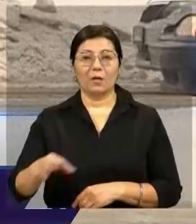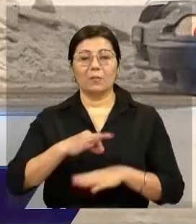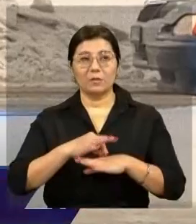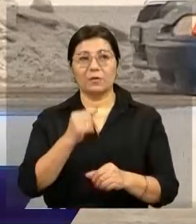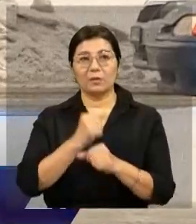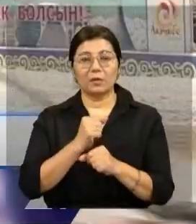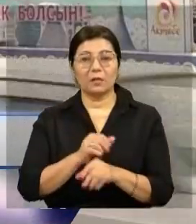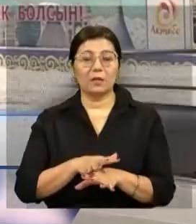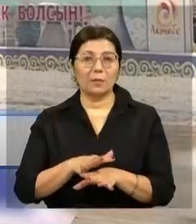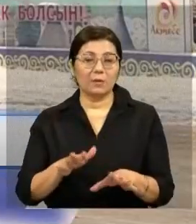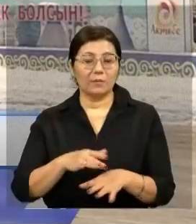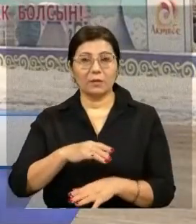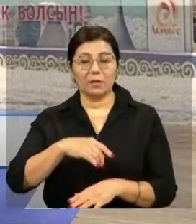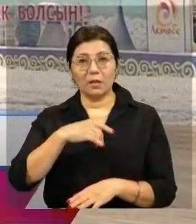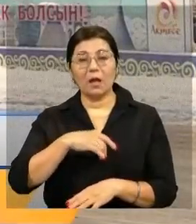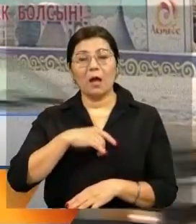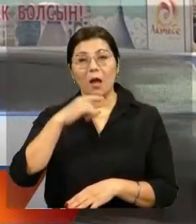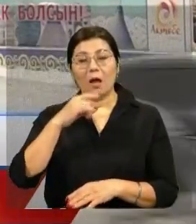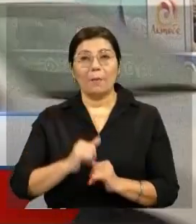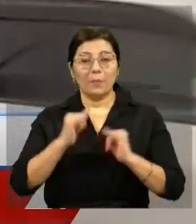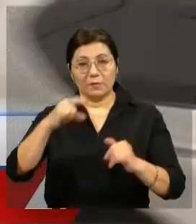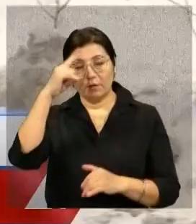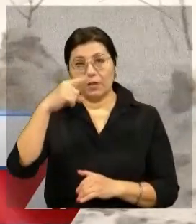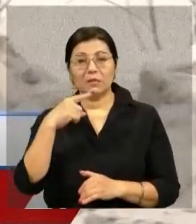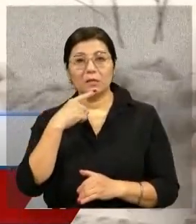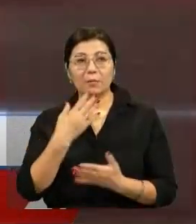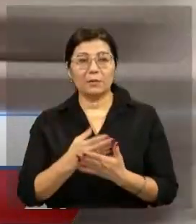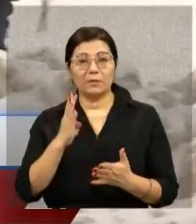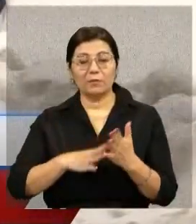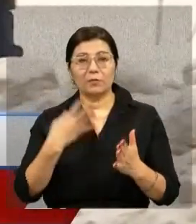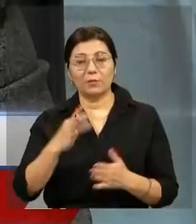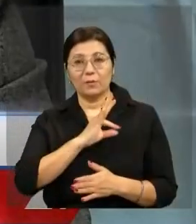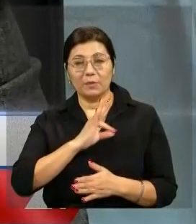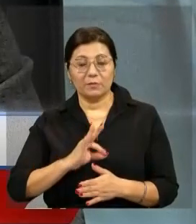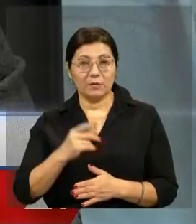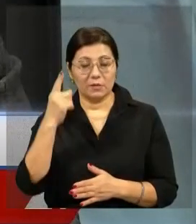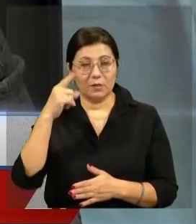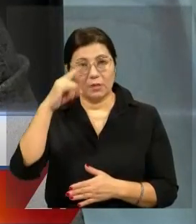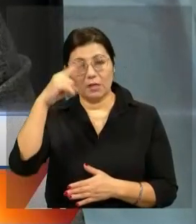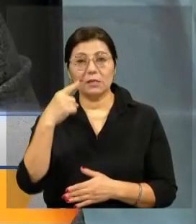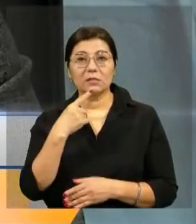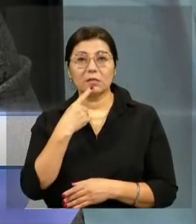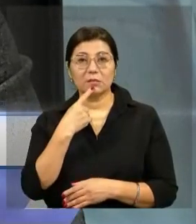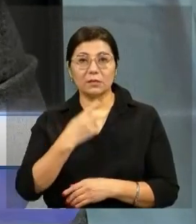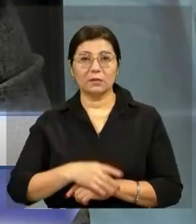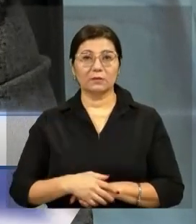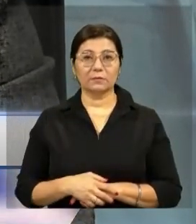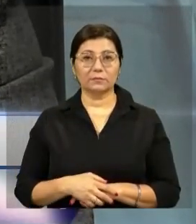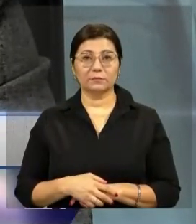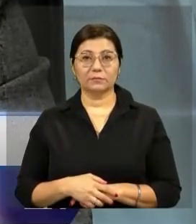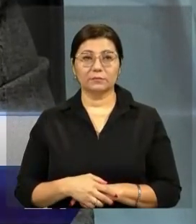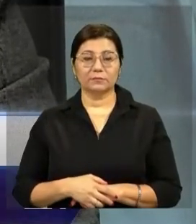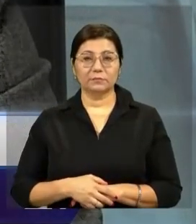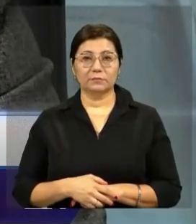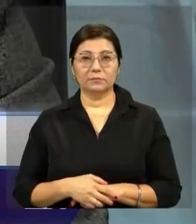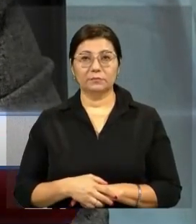работа по распространению государственного языка. Уже 95% жителей области знают казахский. Особенно молодежи очень часто интересуют